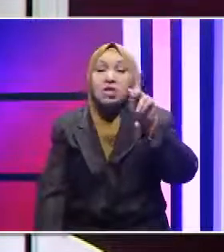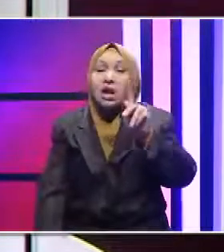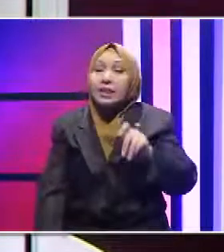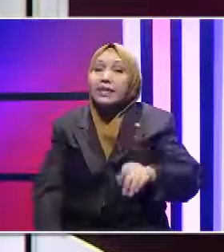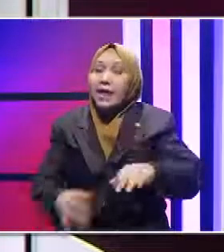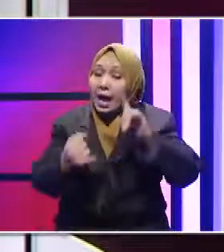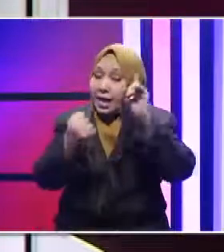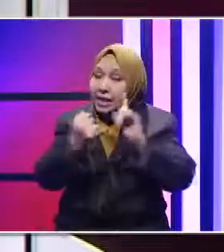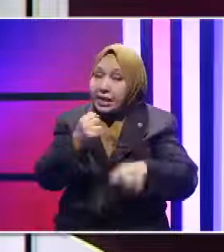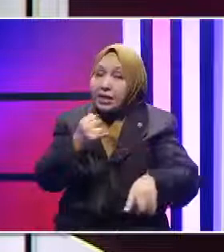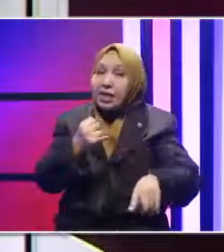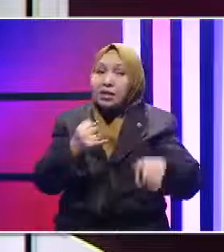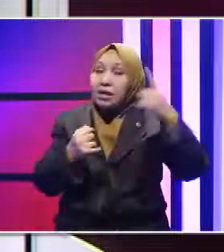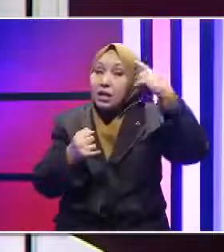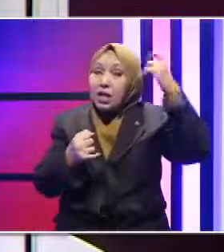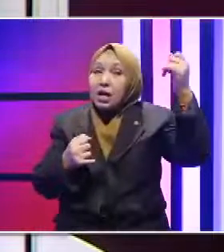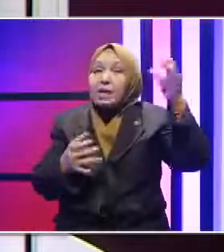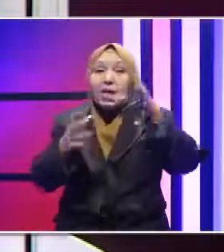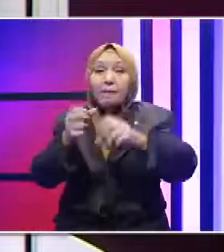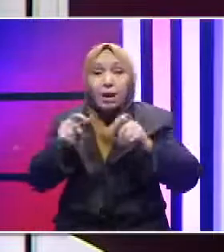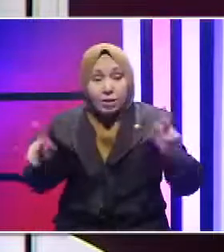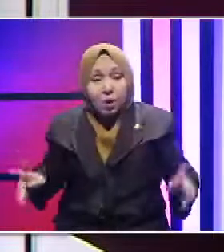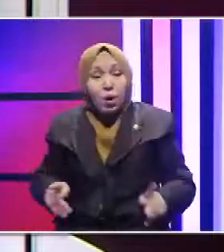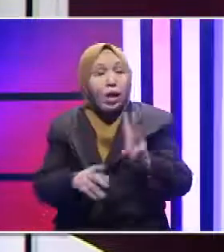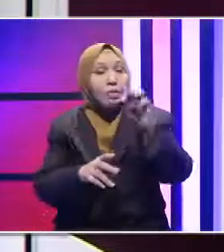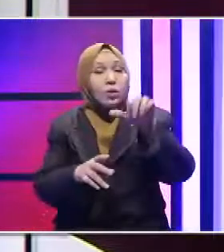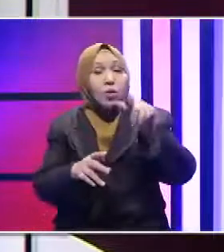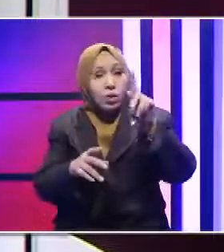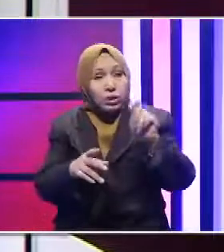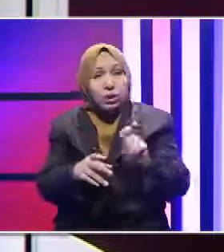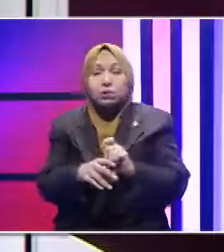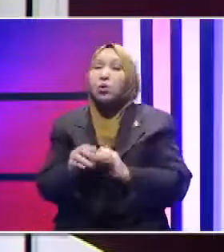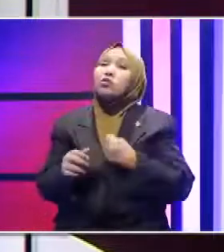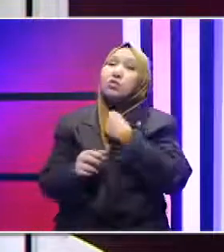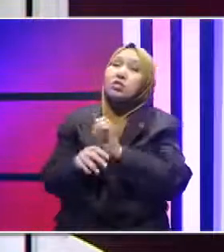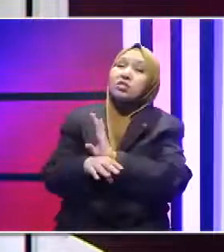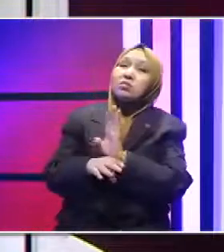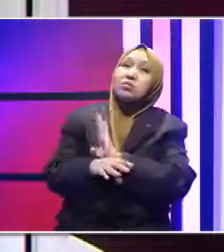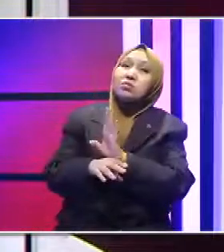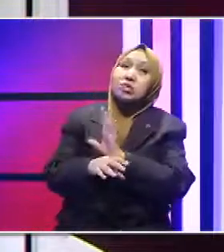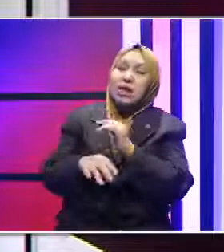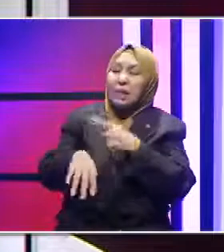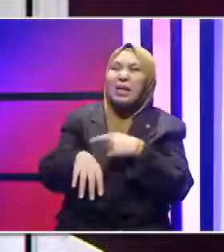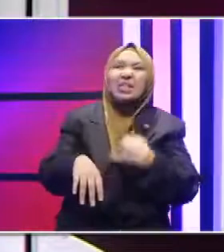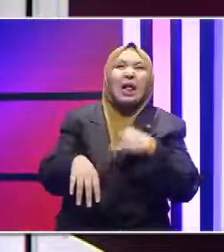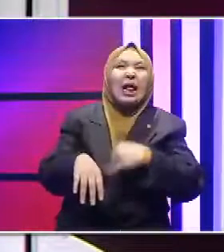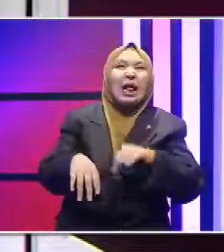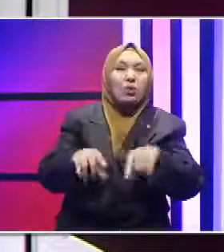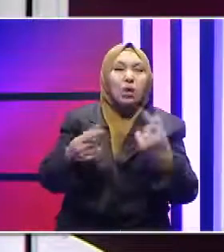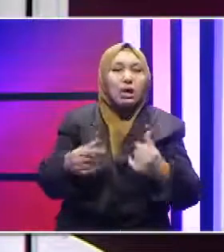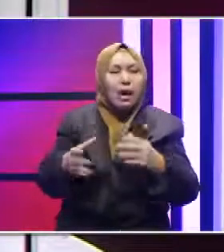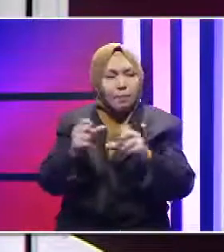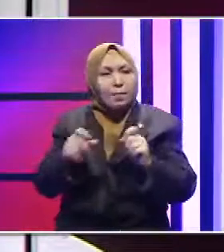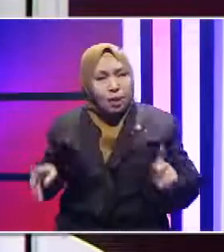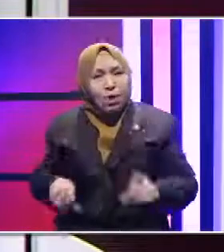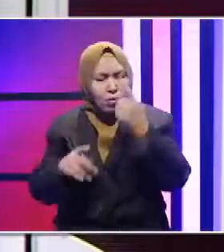yang diakhirkan, yang dilalaikan. Dapat peluang My Quran Time, sibuk. Tak sempat baca Quran, kan? Dapat lagi peluang